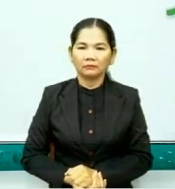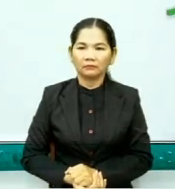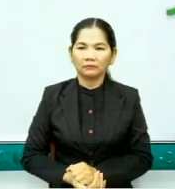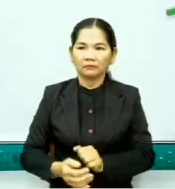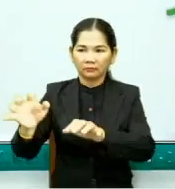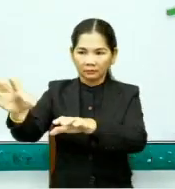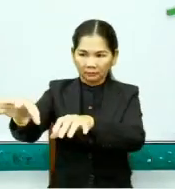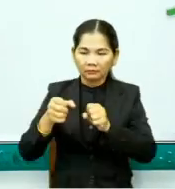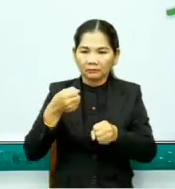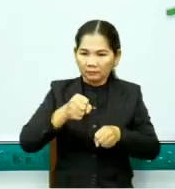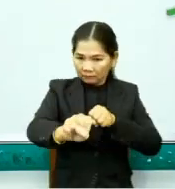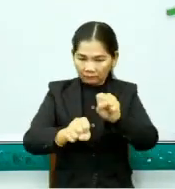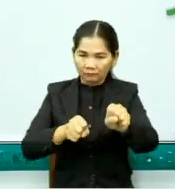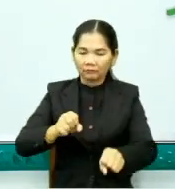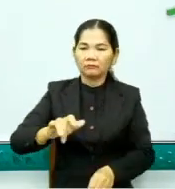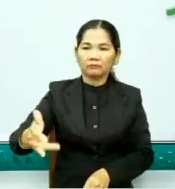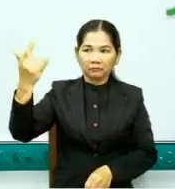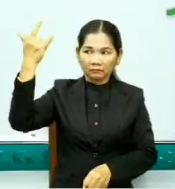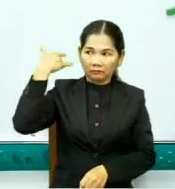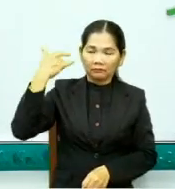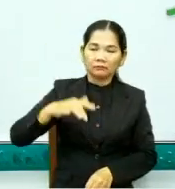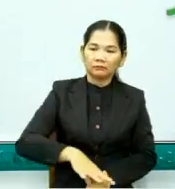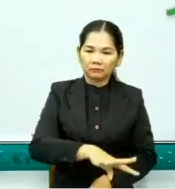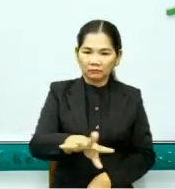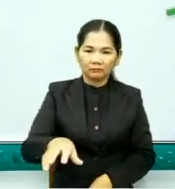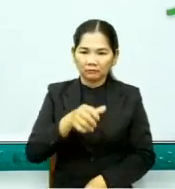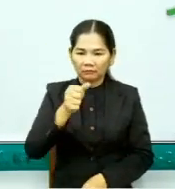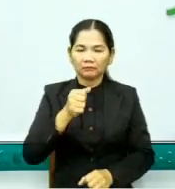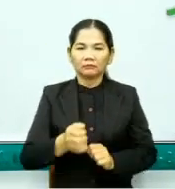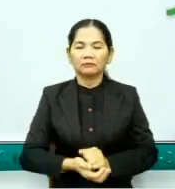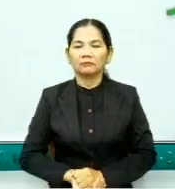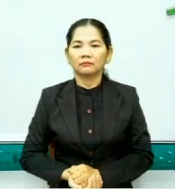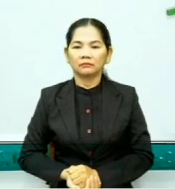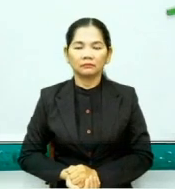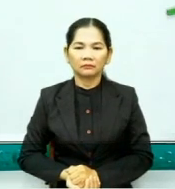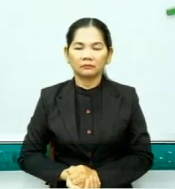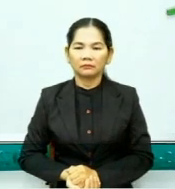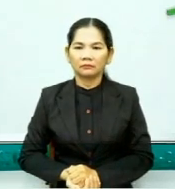bát côn bộ ran khmer